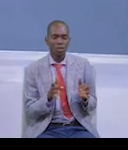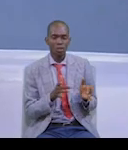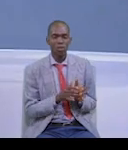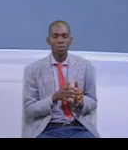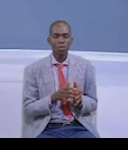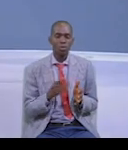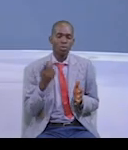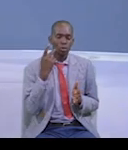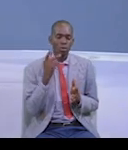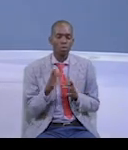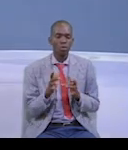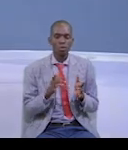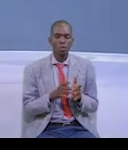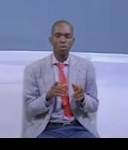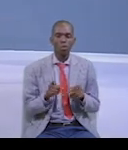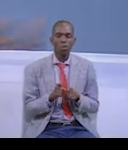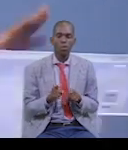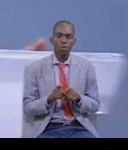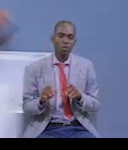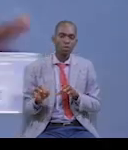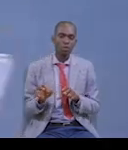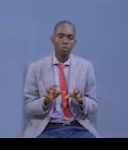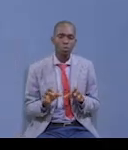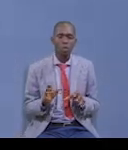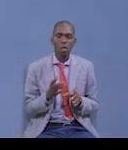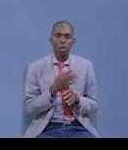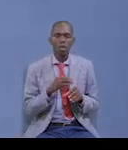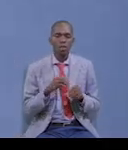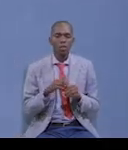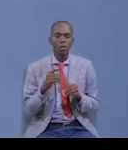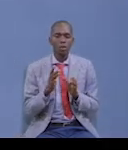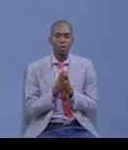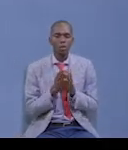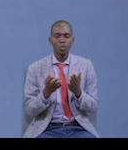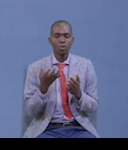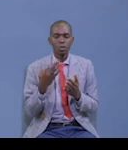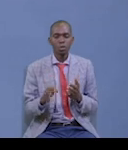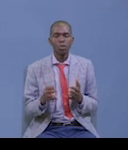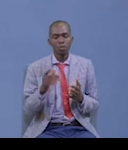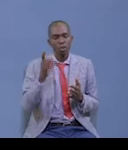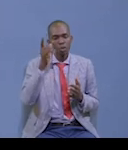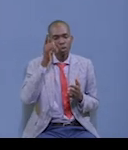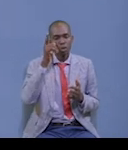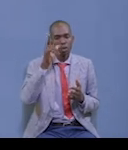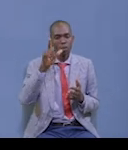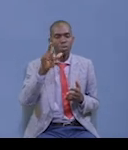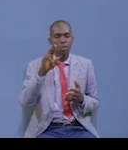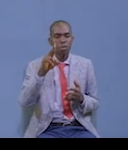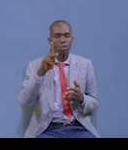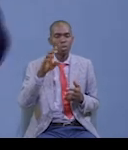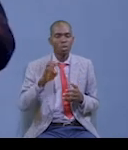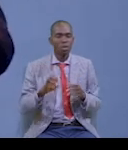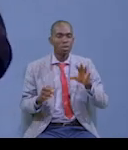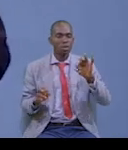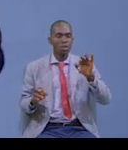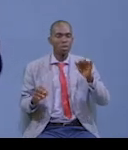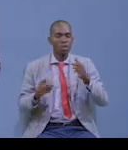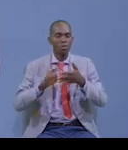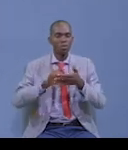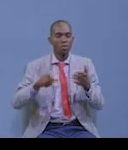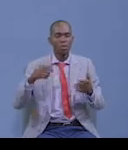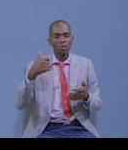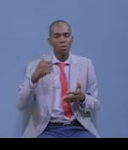డు, యేసు వలె మీరు కూడా చేస్తారు. ఇన్ లూక్ చాప్టర్ 19 వర్స్ 10, లూకా సువార్త 19వ అధ్యాయం 10వ వచనంలో, హి టెల్స్